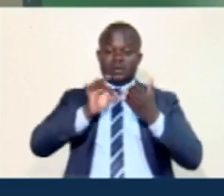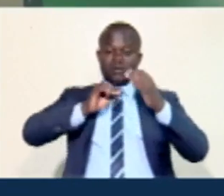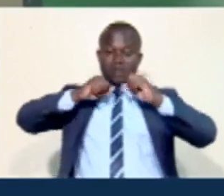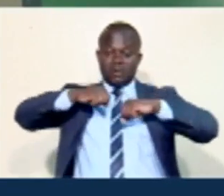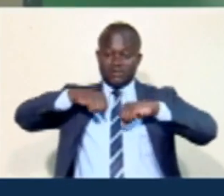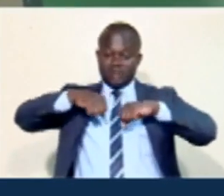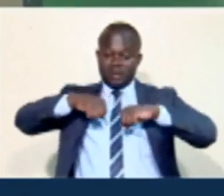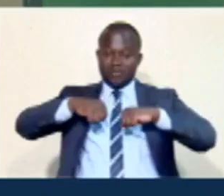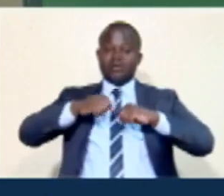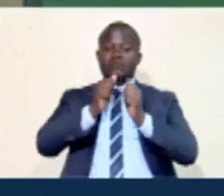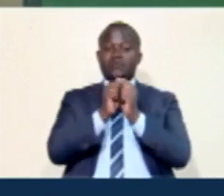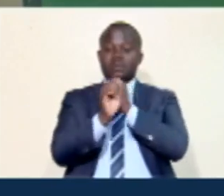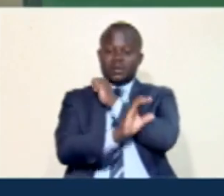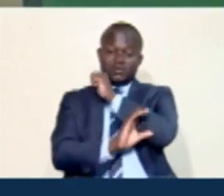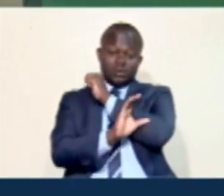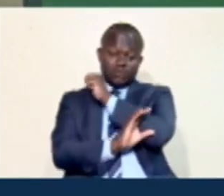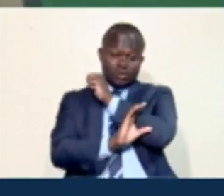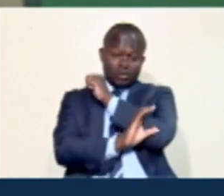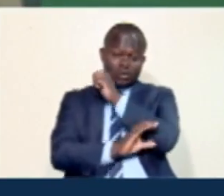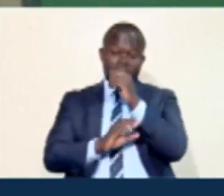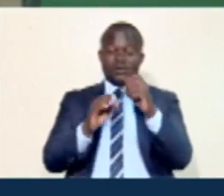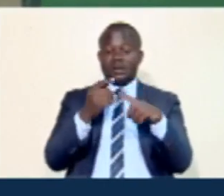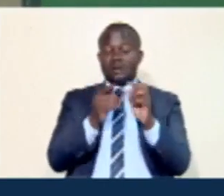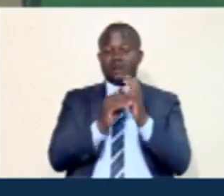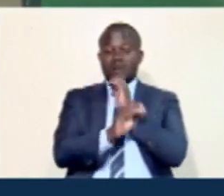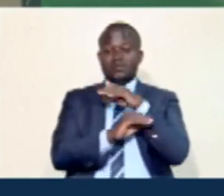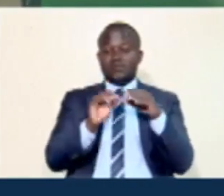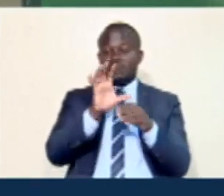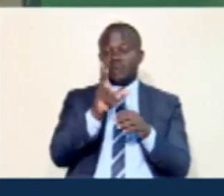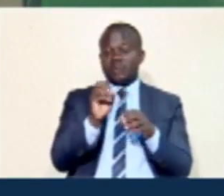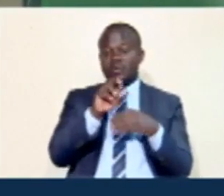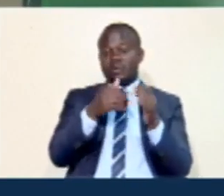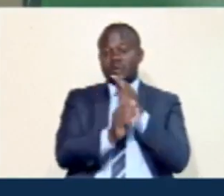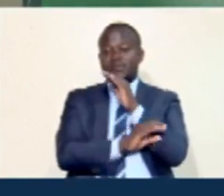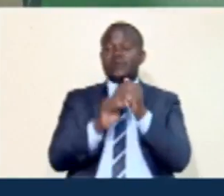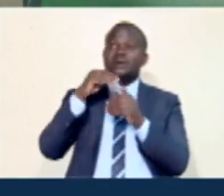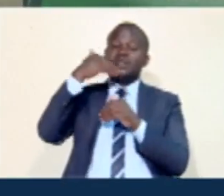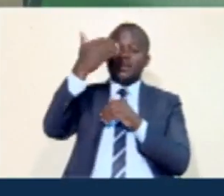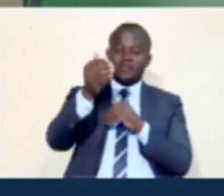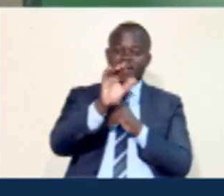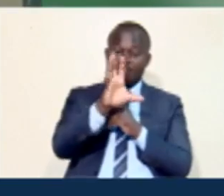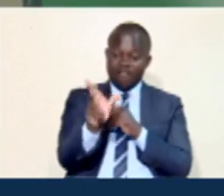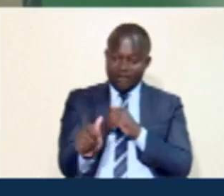amasezerano n'ibihugu, ari ibihugu byo muri Afurika cyangwa se ibihugu biri hanze ya Afurika,